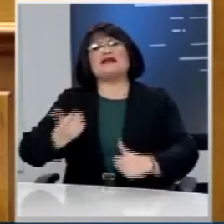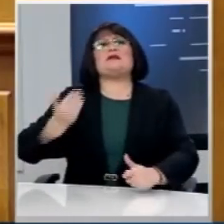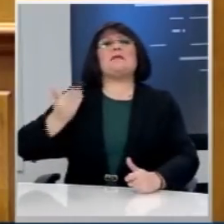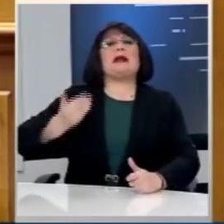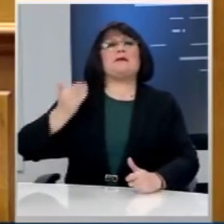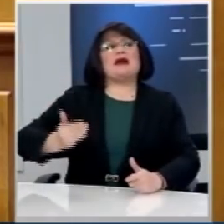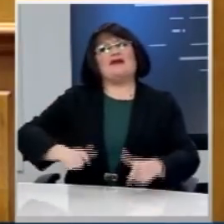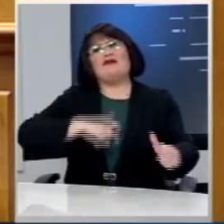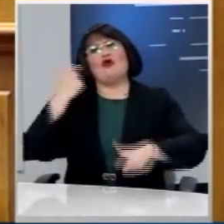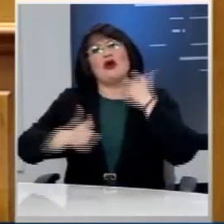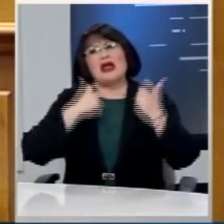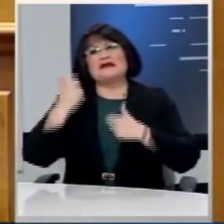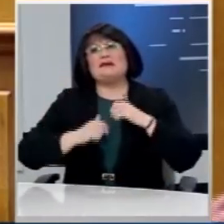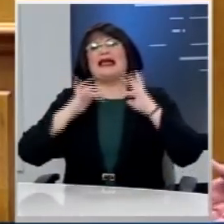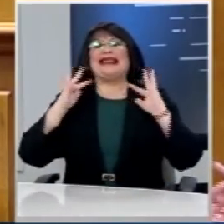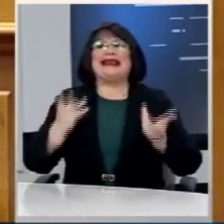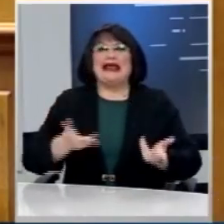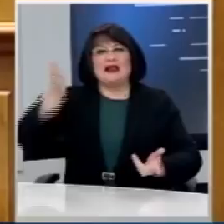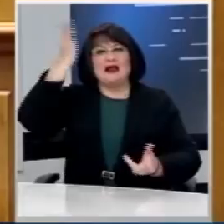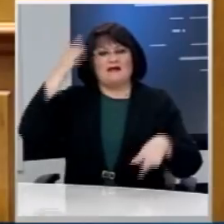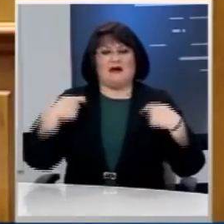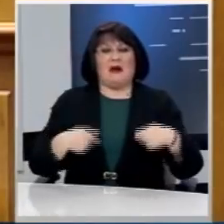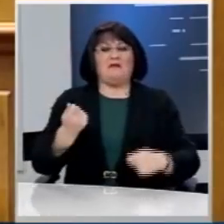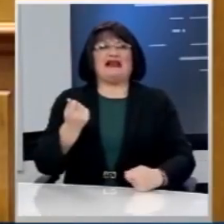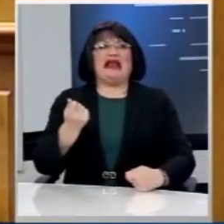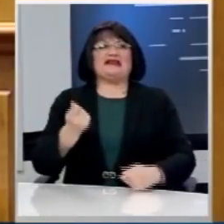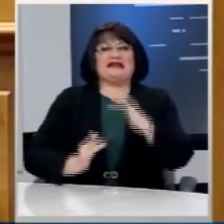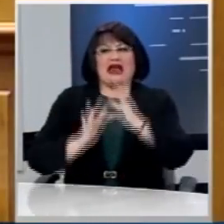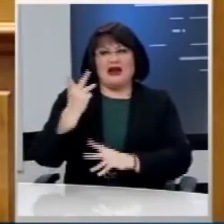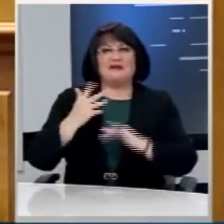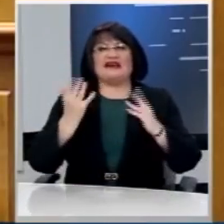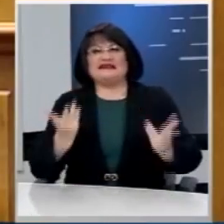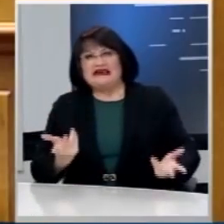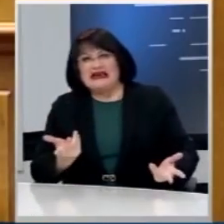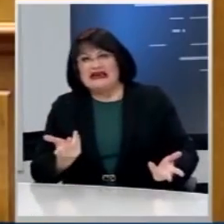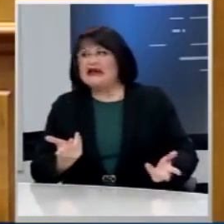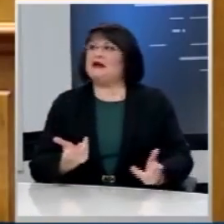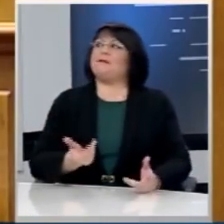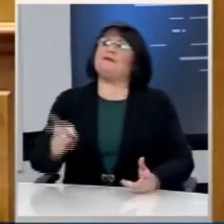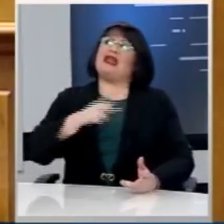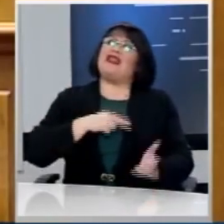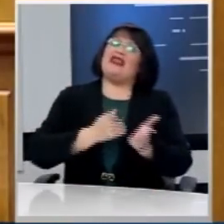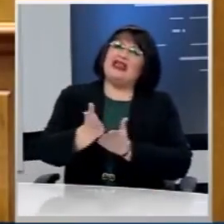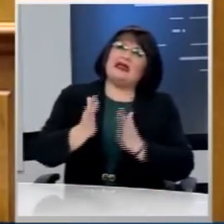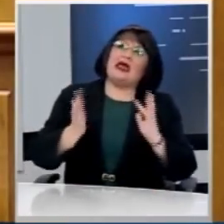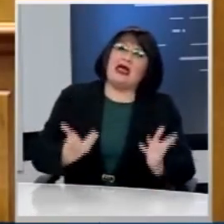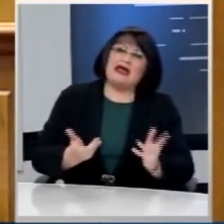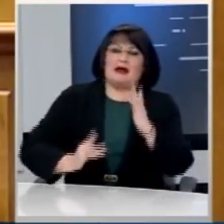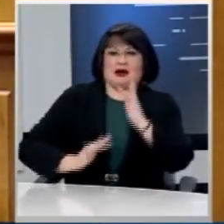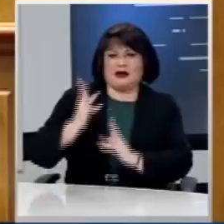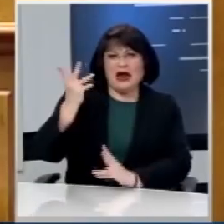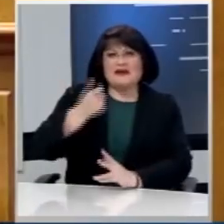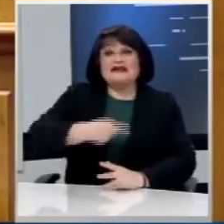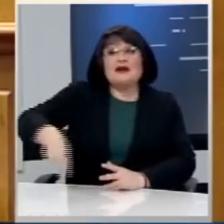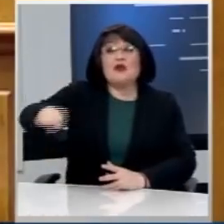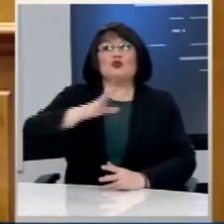προηγούμενο διάστημα, δηλαδή πως η καπιταλιστική ανάπτυξη είτε τη χαρακτηρίσουμε δίκαιη, είτε ανάπτυξη